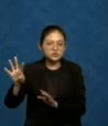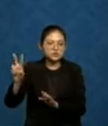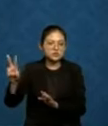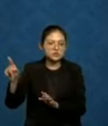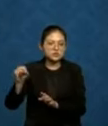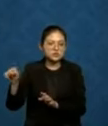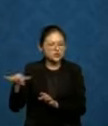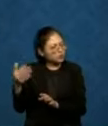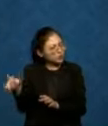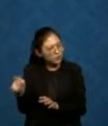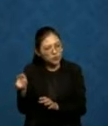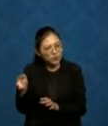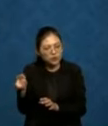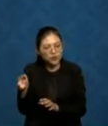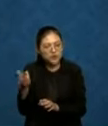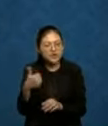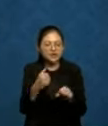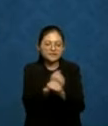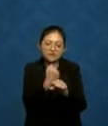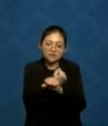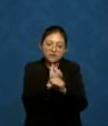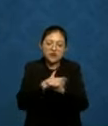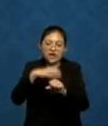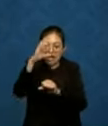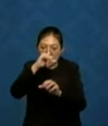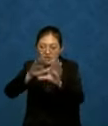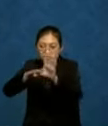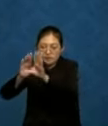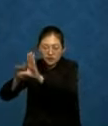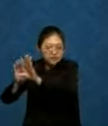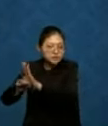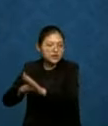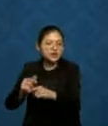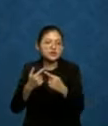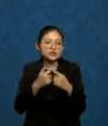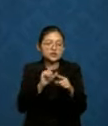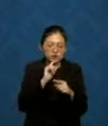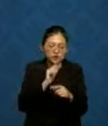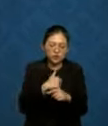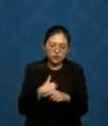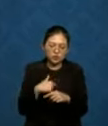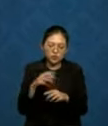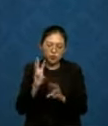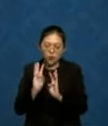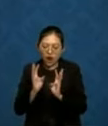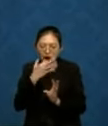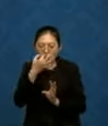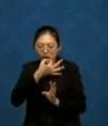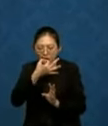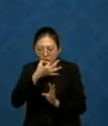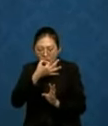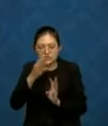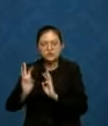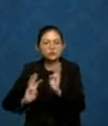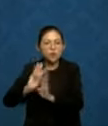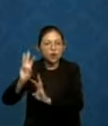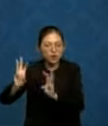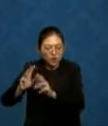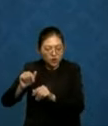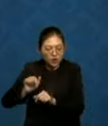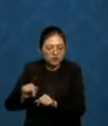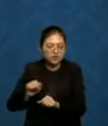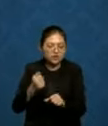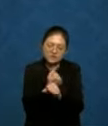น้อยมากนะครับนี่คือการฝึกเพื่อหางานทำนะครับแล้วถ้าเรามาดูจำนวนผู้ว่างงานครับโดยเฉพาะจำนวนคนที่ต้องฝึกเพื่อไปทำงาน